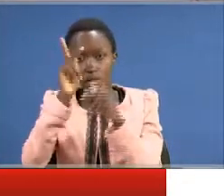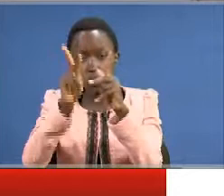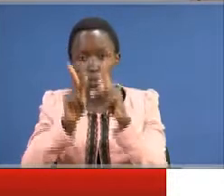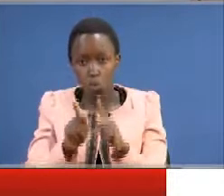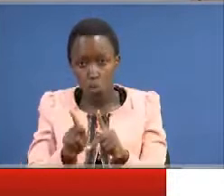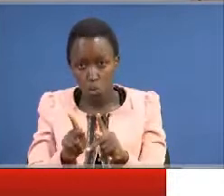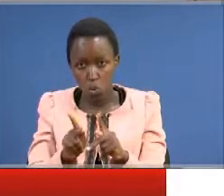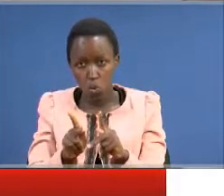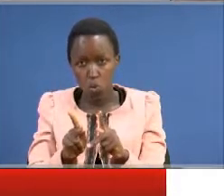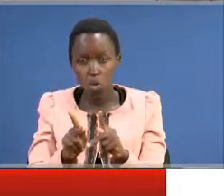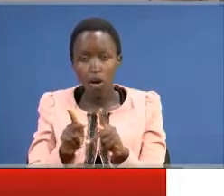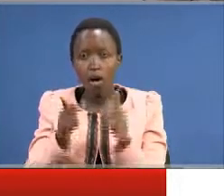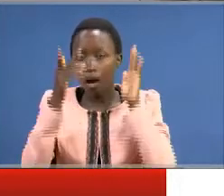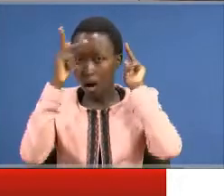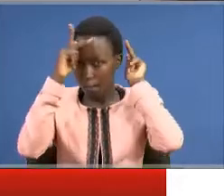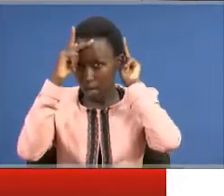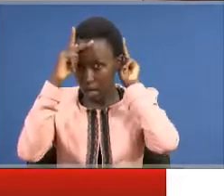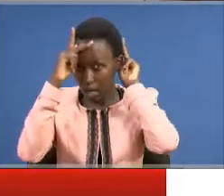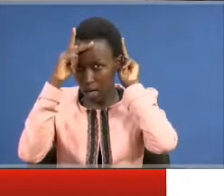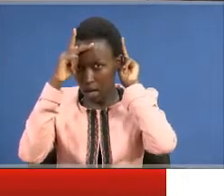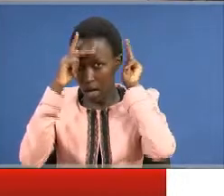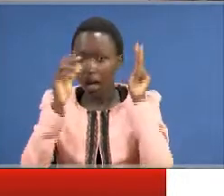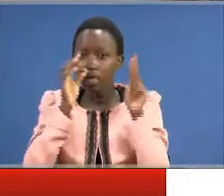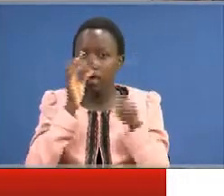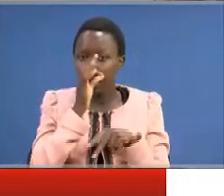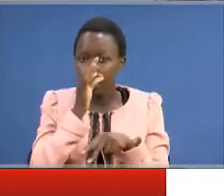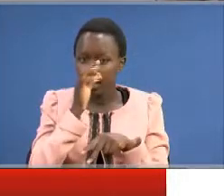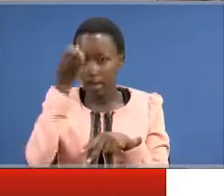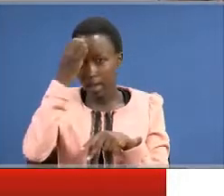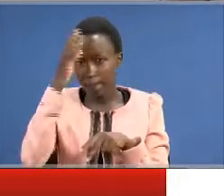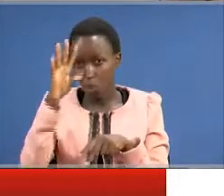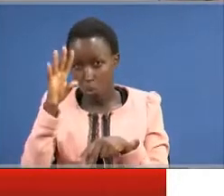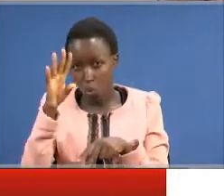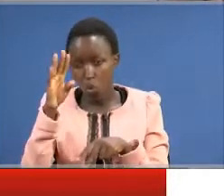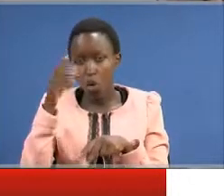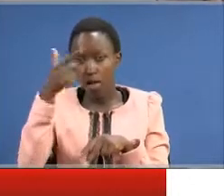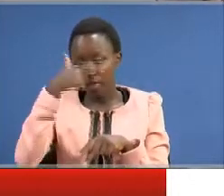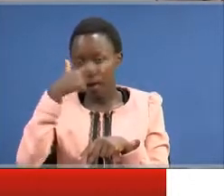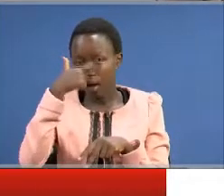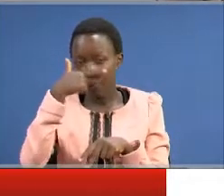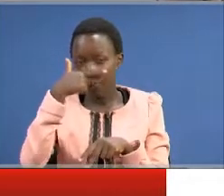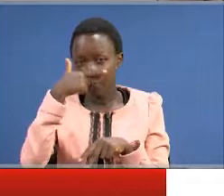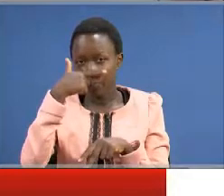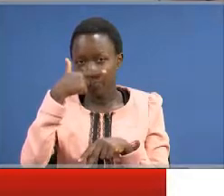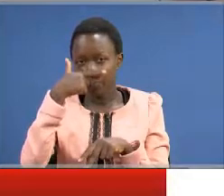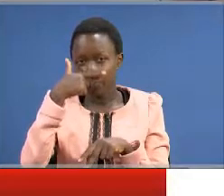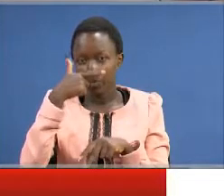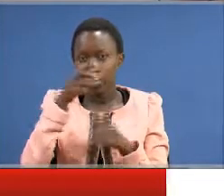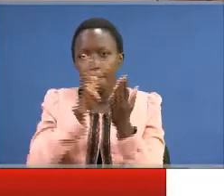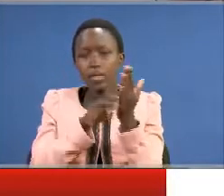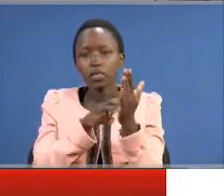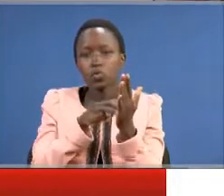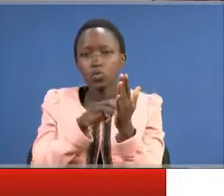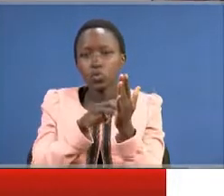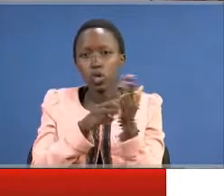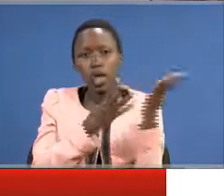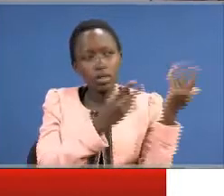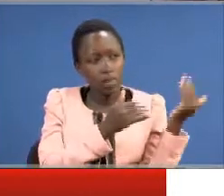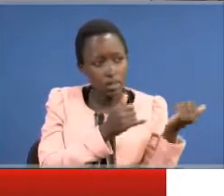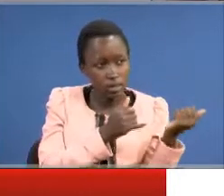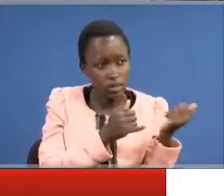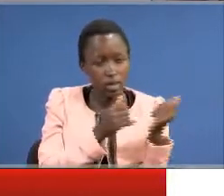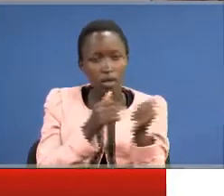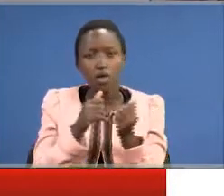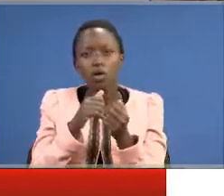Kisumu, Kakamega, Nyeri, Kiambu, Thika, and Machakos. We'll expect